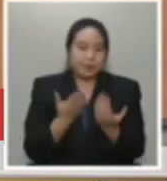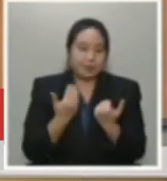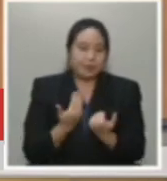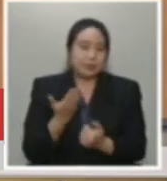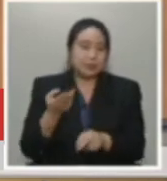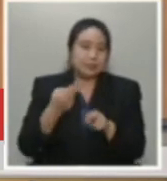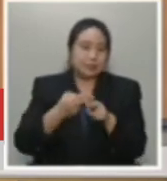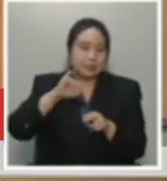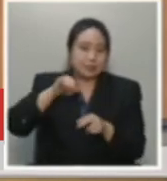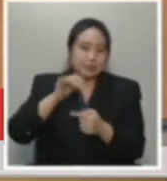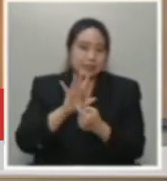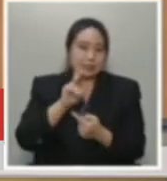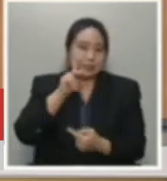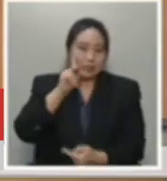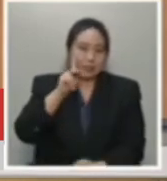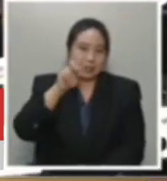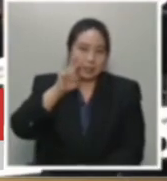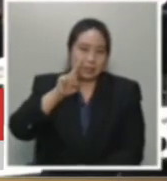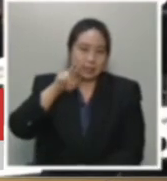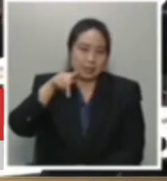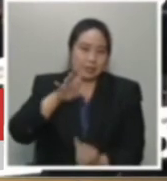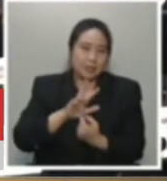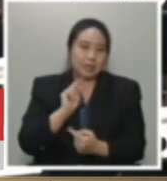พันธ์พรนิมิตครับ